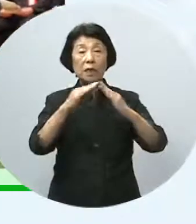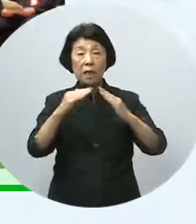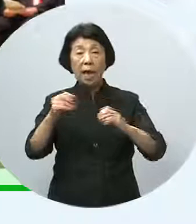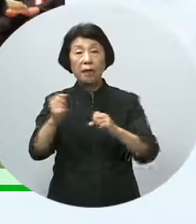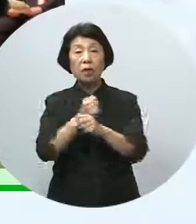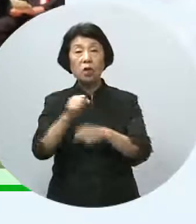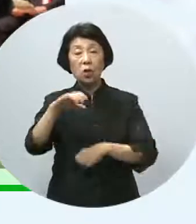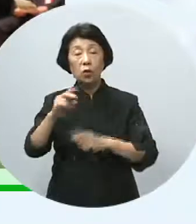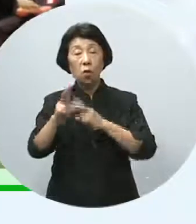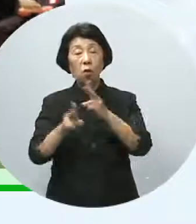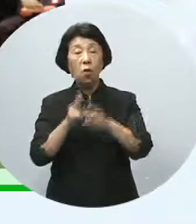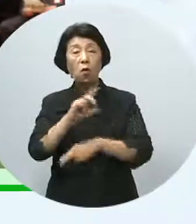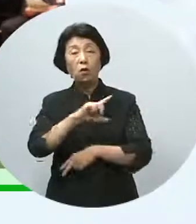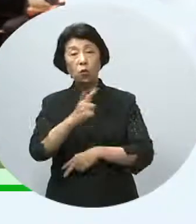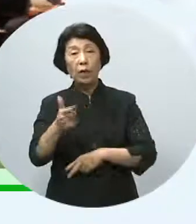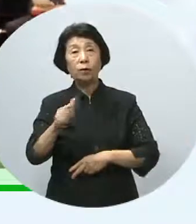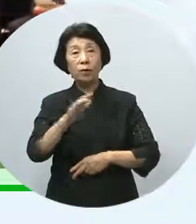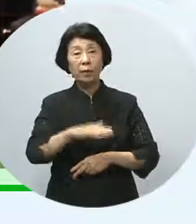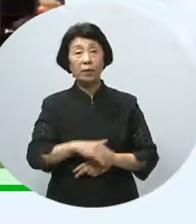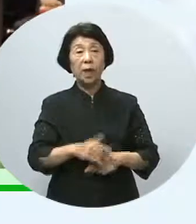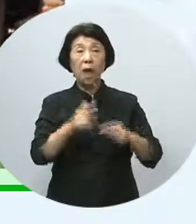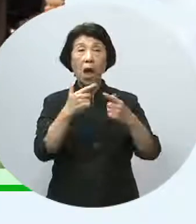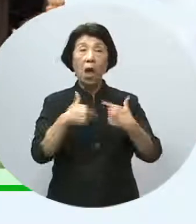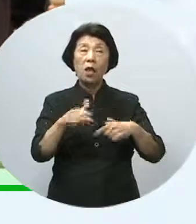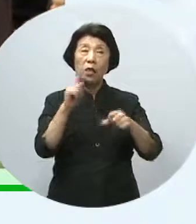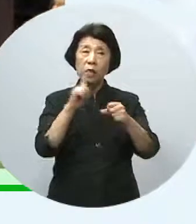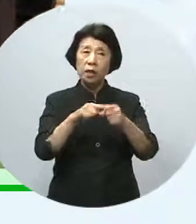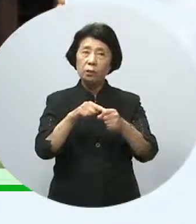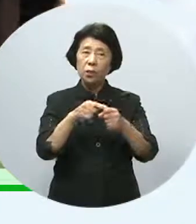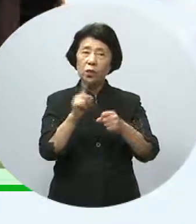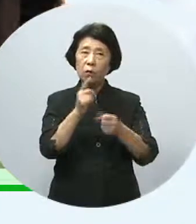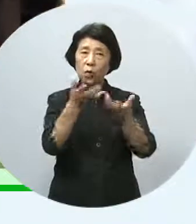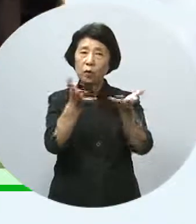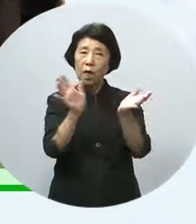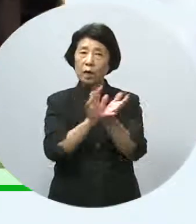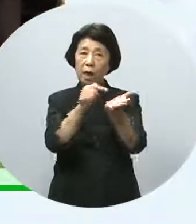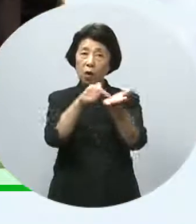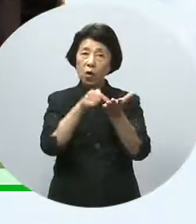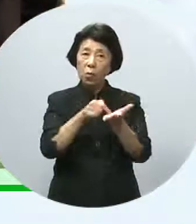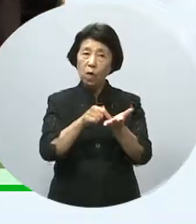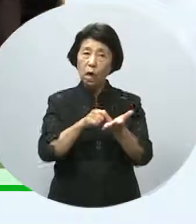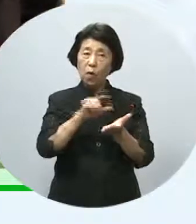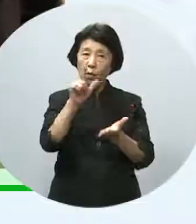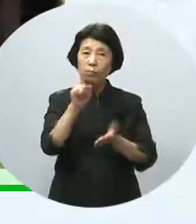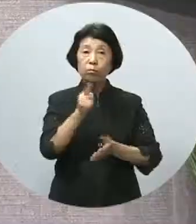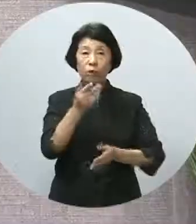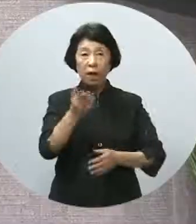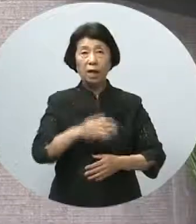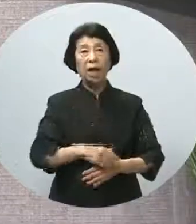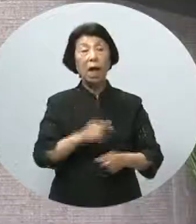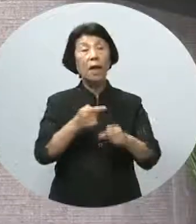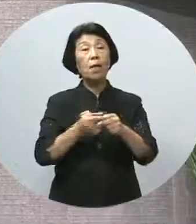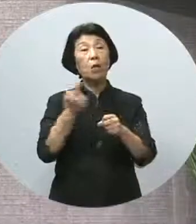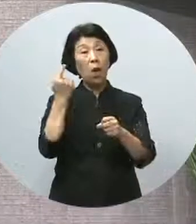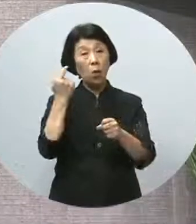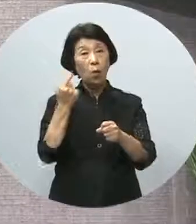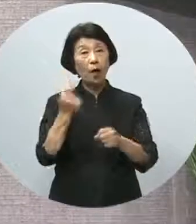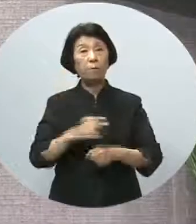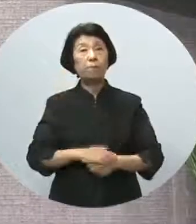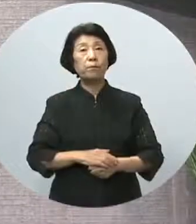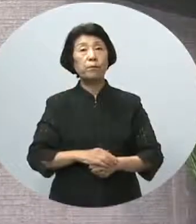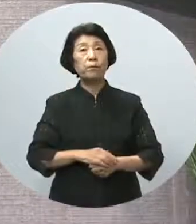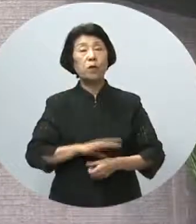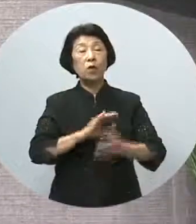事業所工場などでのようなダンタンがますここが持っいうのはあの